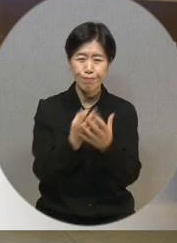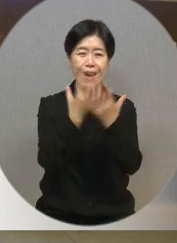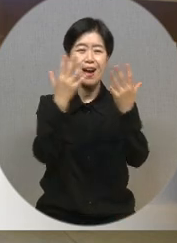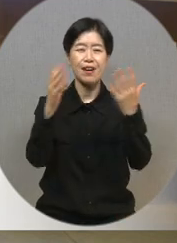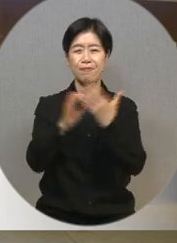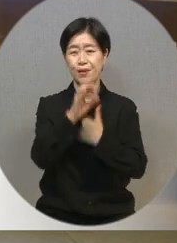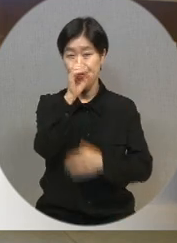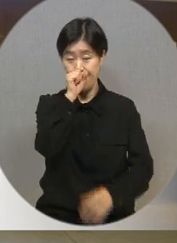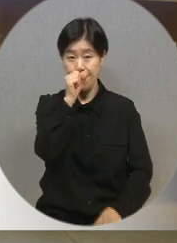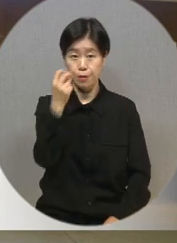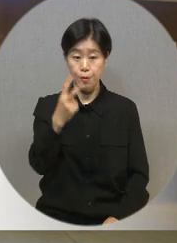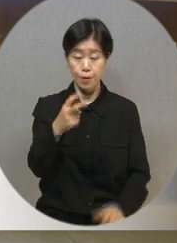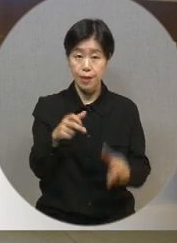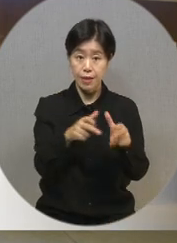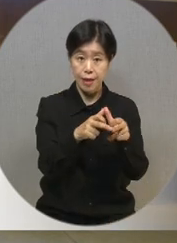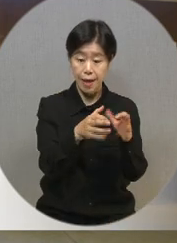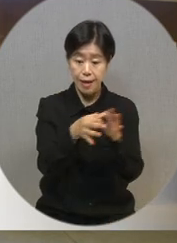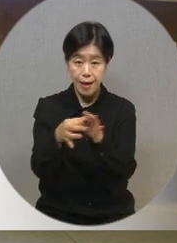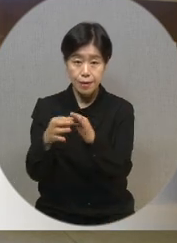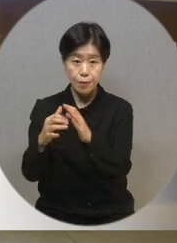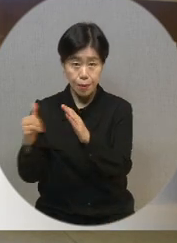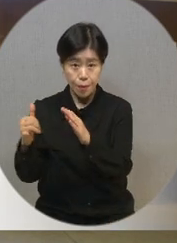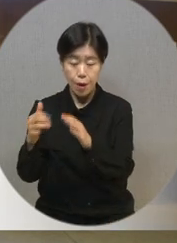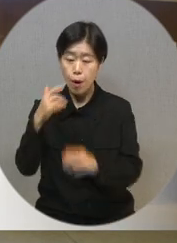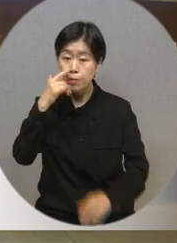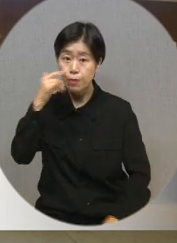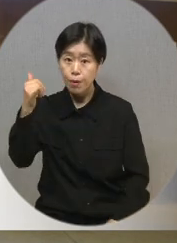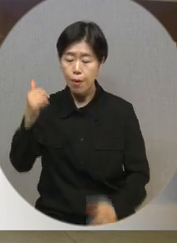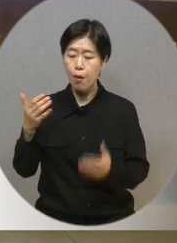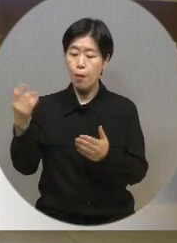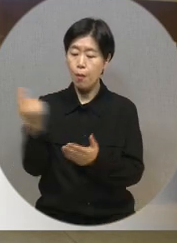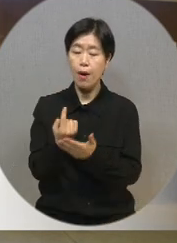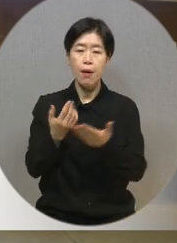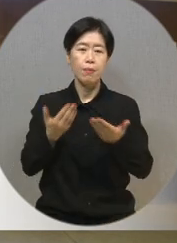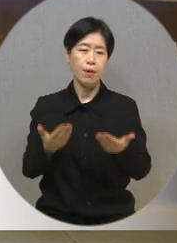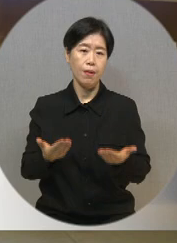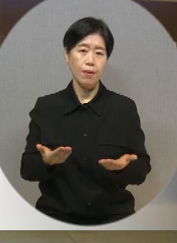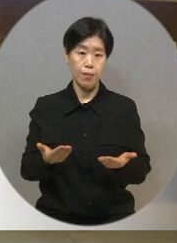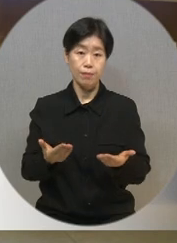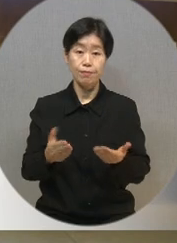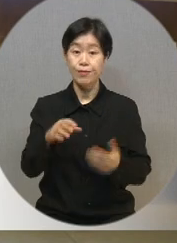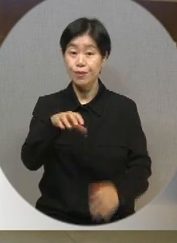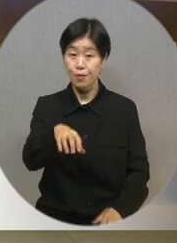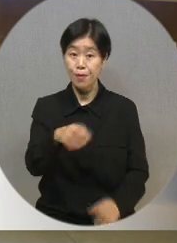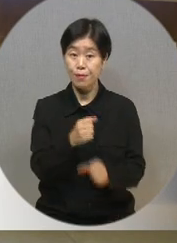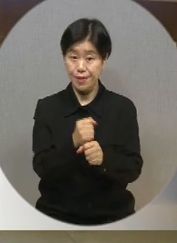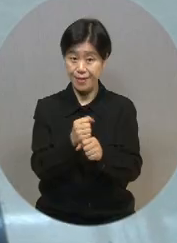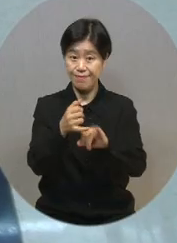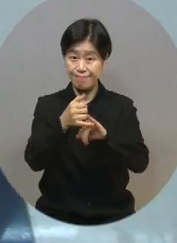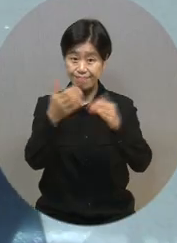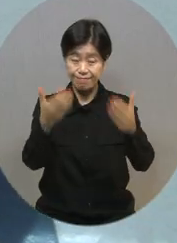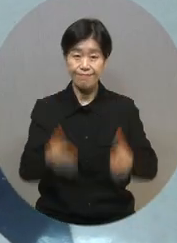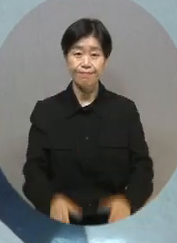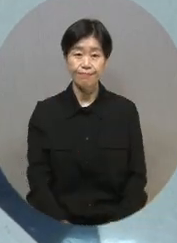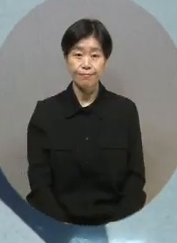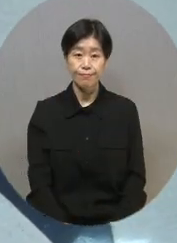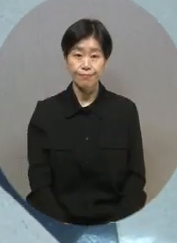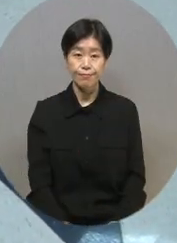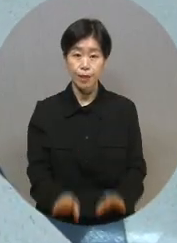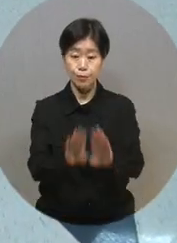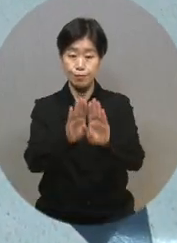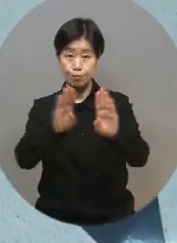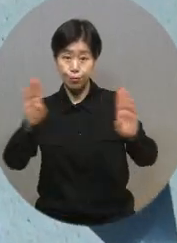있고 또 부모들이 편안하게 쉴 수 있는 그런 공간을 만들도록 하겠습니다. 현관을